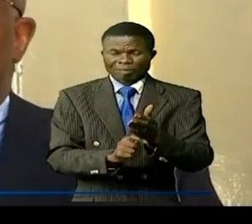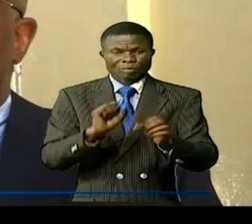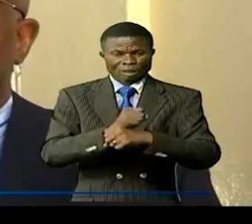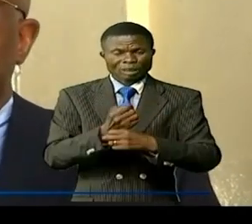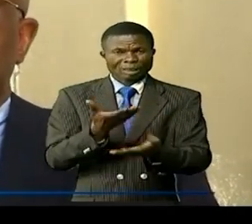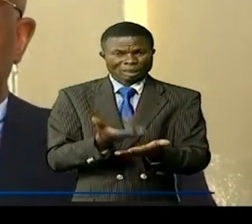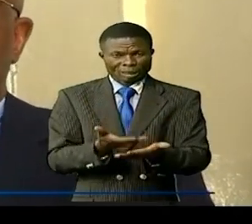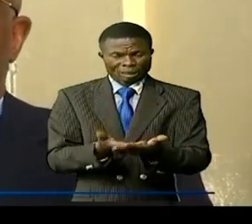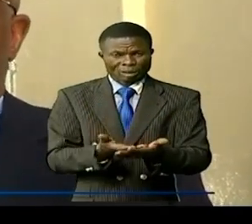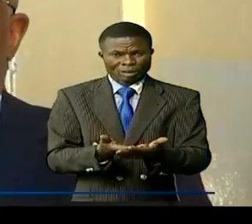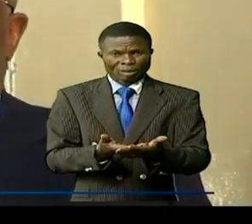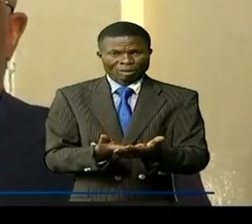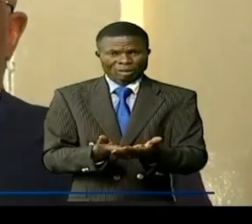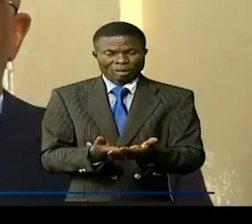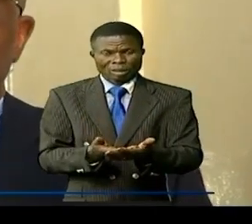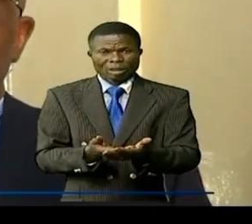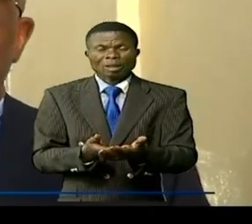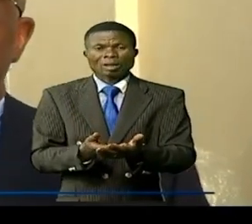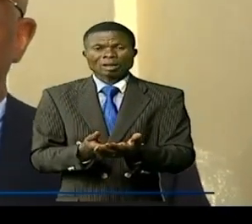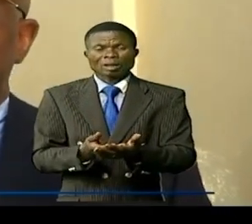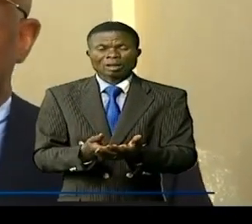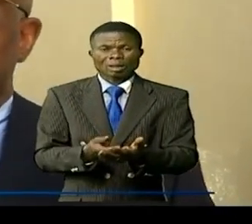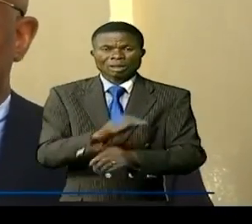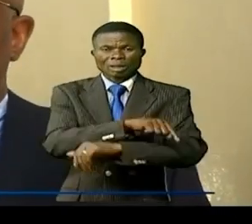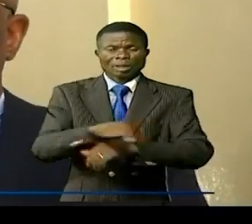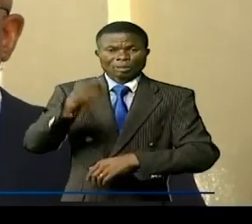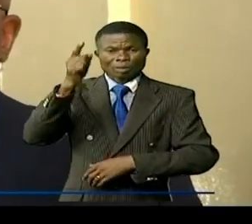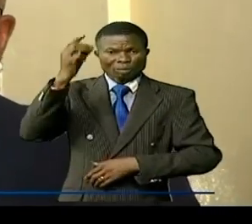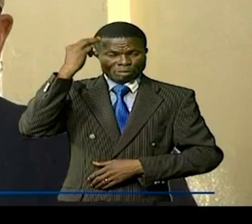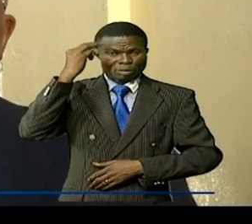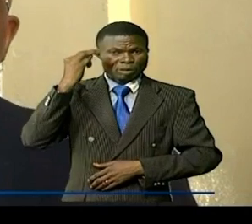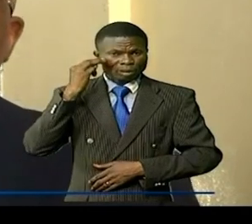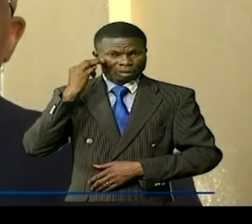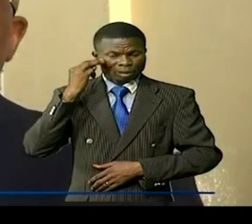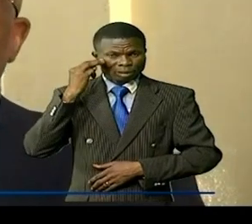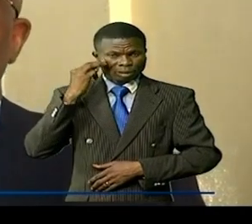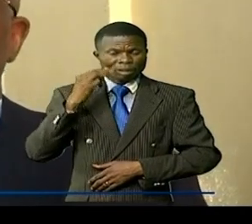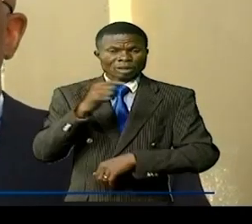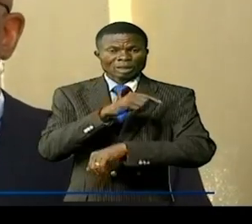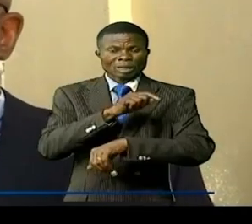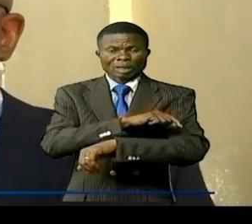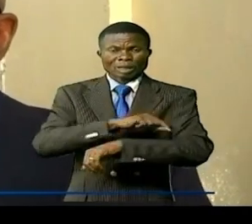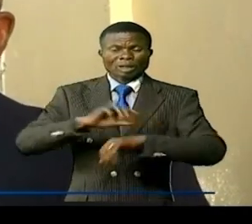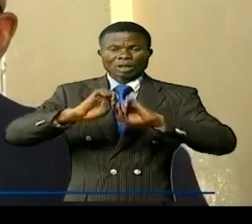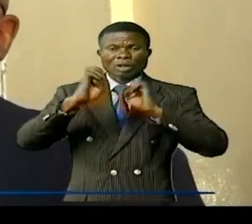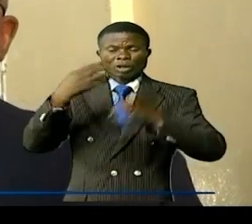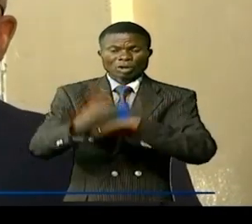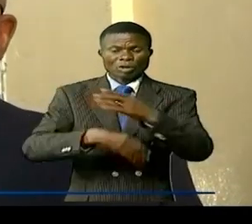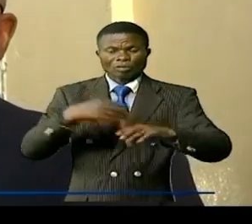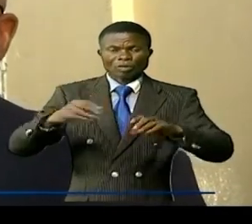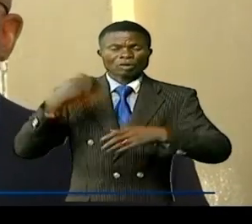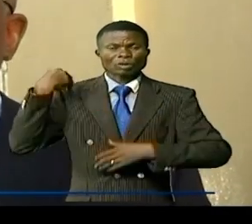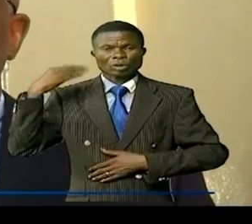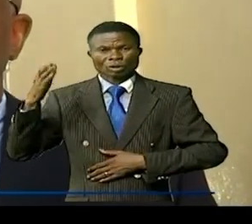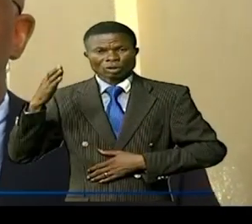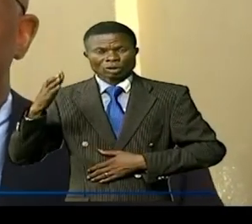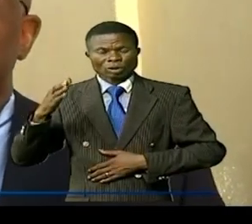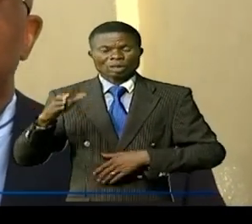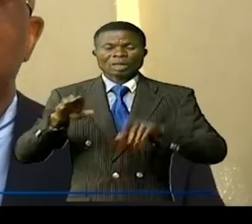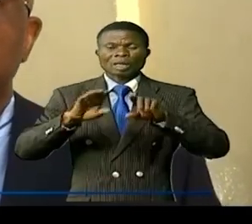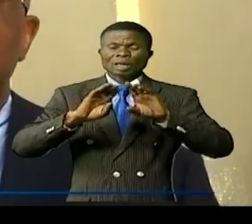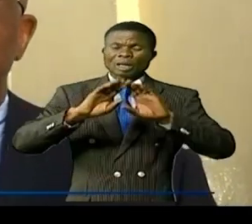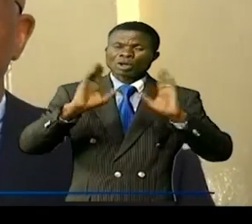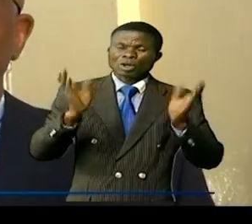place par la primature, la fonction publique, le ministère du numérique et certaines entités